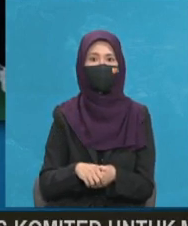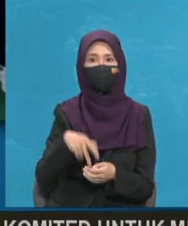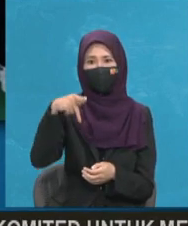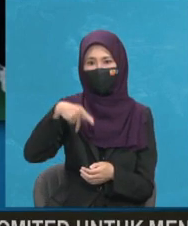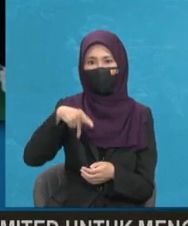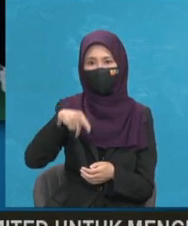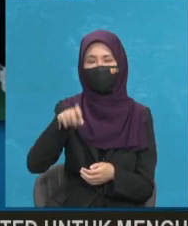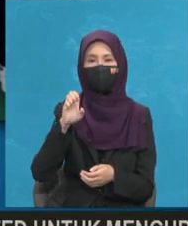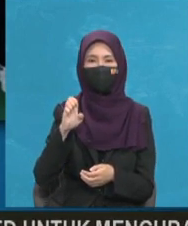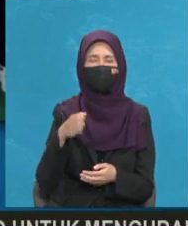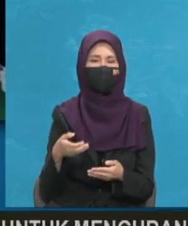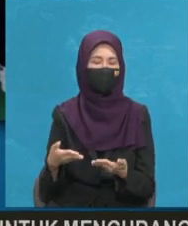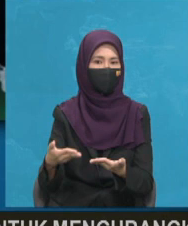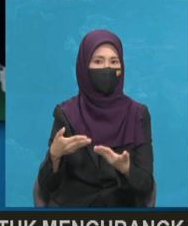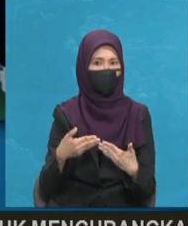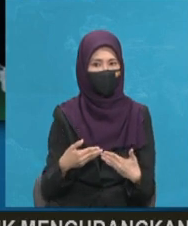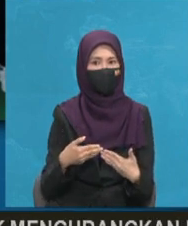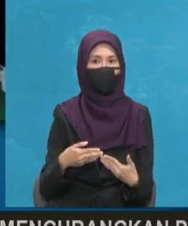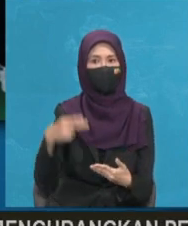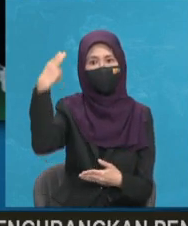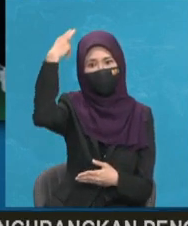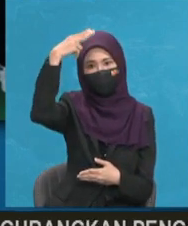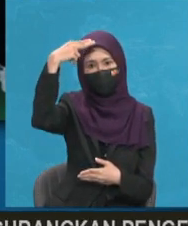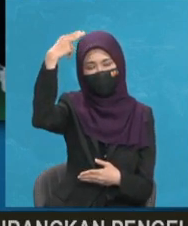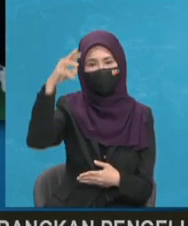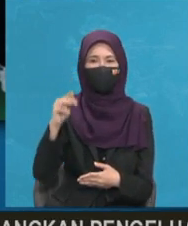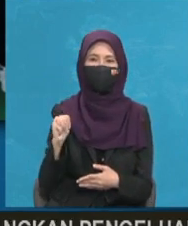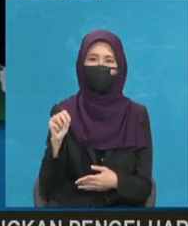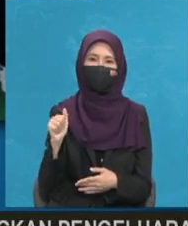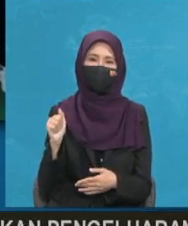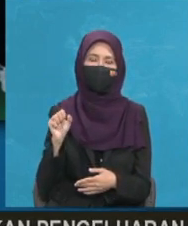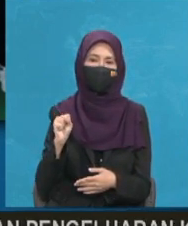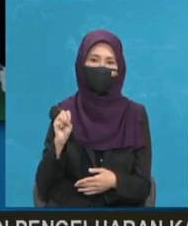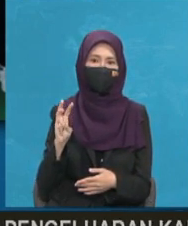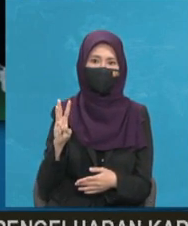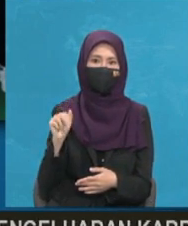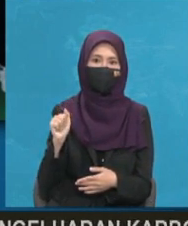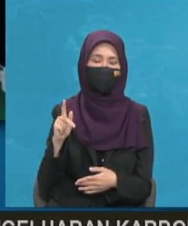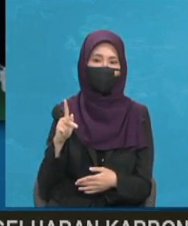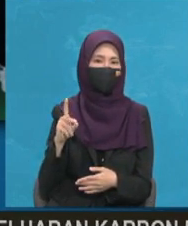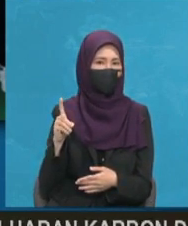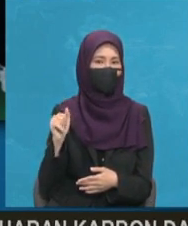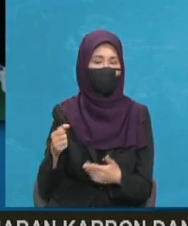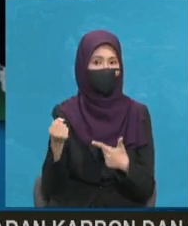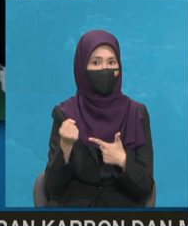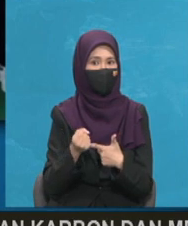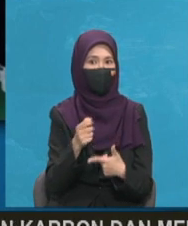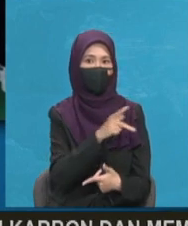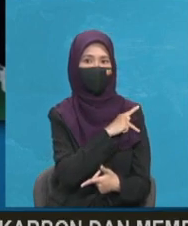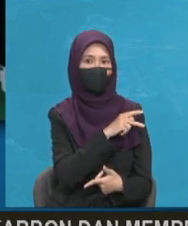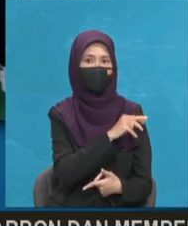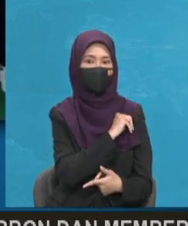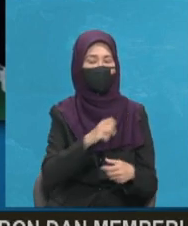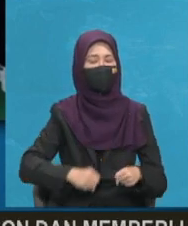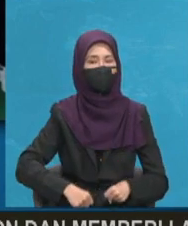TPI yang diterima oleh awal Hasyim Ashari Gang Haji mossen setiausaha tetap Kementerian Kesehatan Kementerian Kesehatan juga